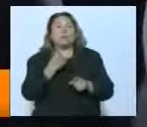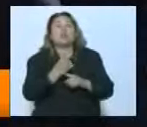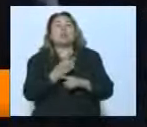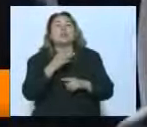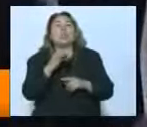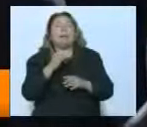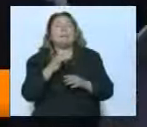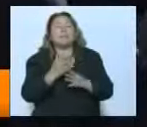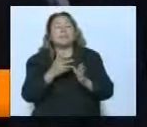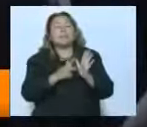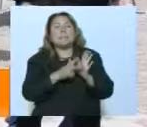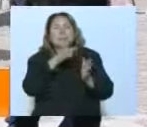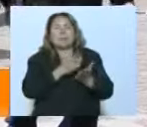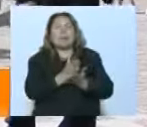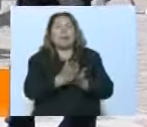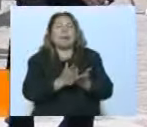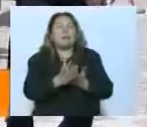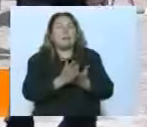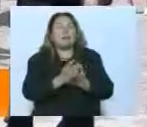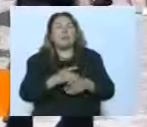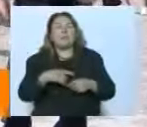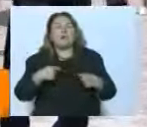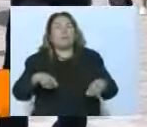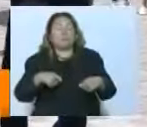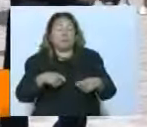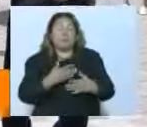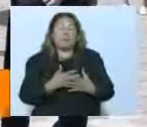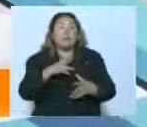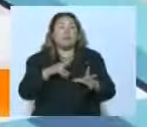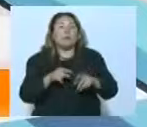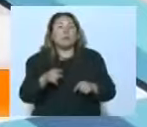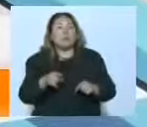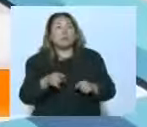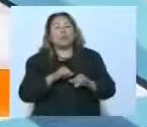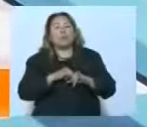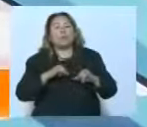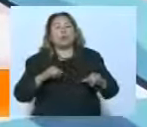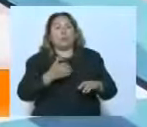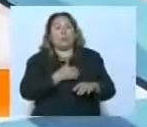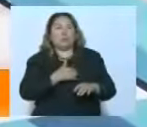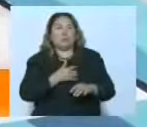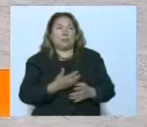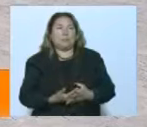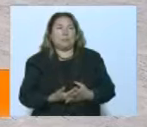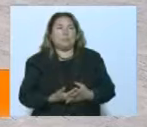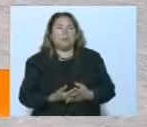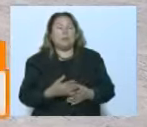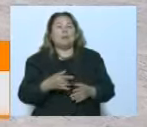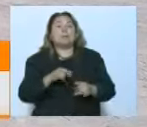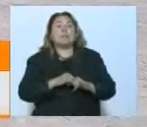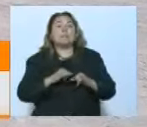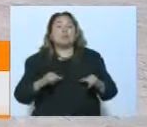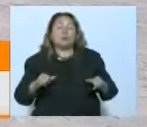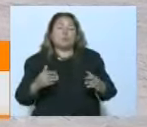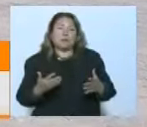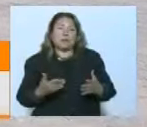Асан. 8 жылдан бері ешкі сауып өнімін сатып отыр. Қазір асыл тұқымды ешкілерді көбейтуді қолға алған. Нуби тұқымын енді көбейтіп отыр. Бұны